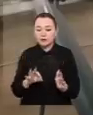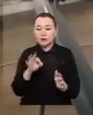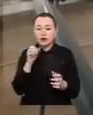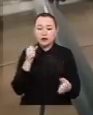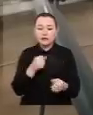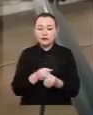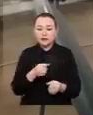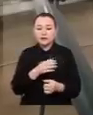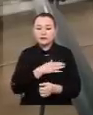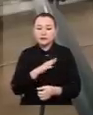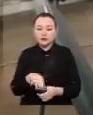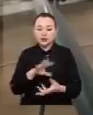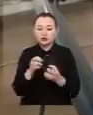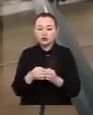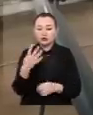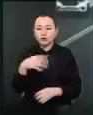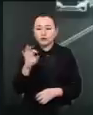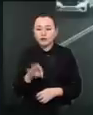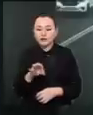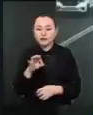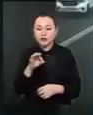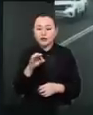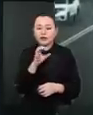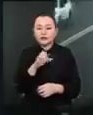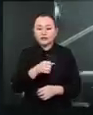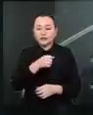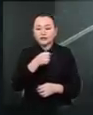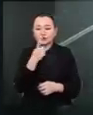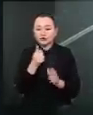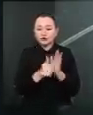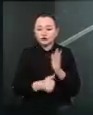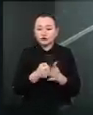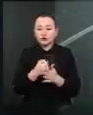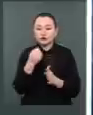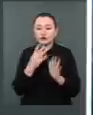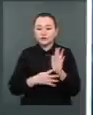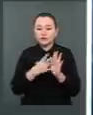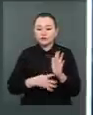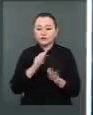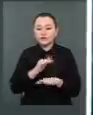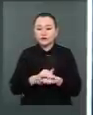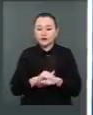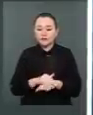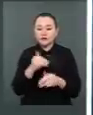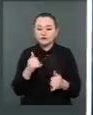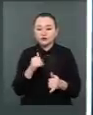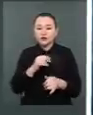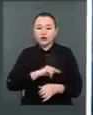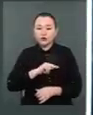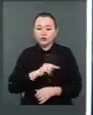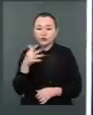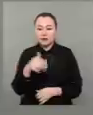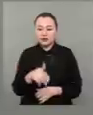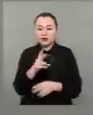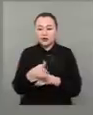ДТП со смертельным исходом на 40%, со 160 до 90 фактов. В Алматы сейчас функционируют 5 тысяч